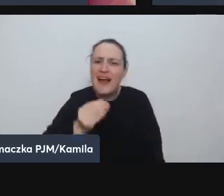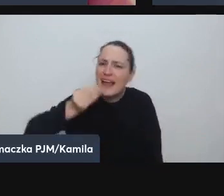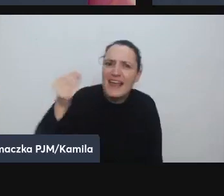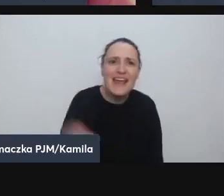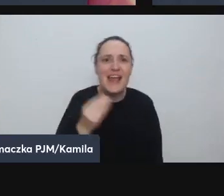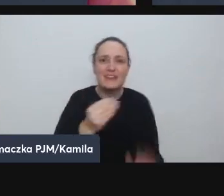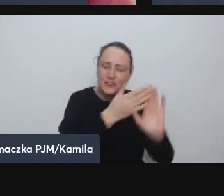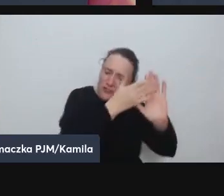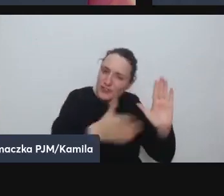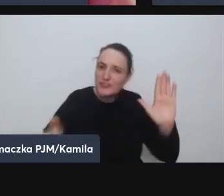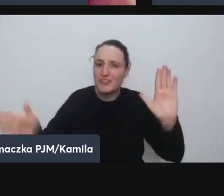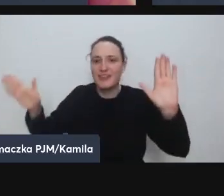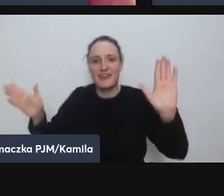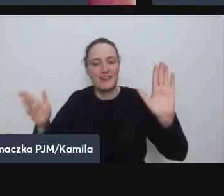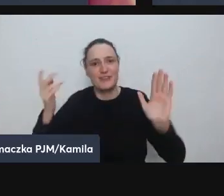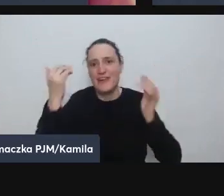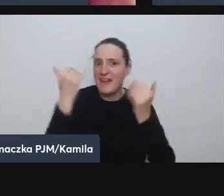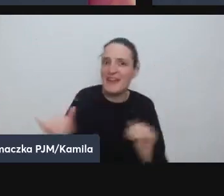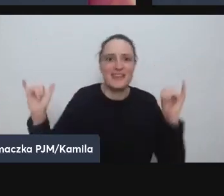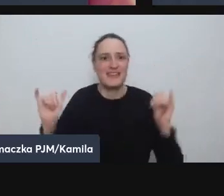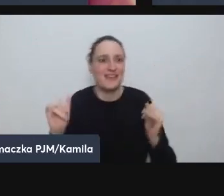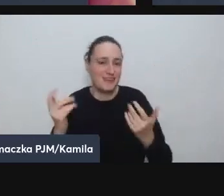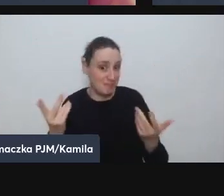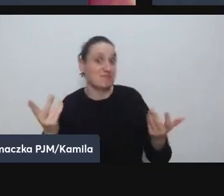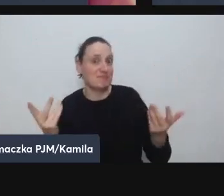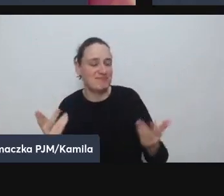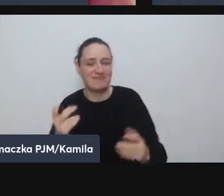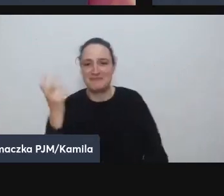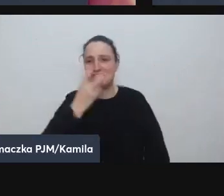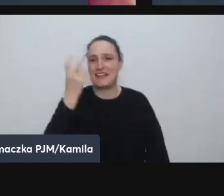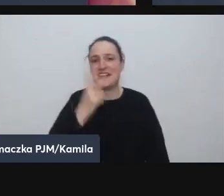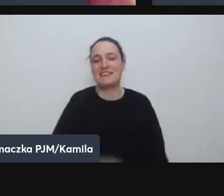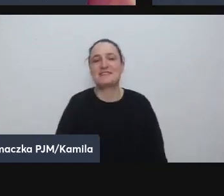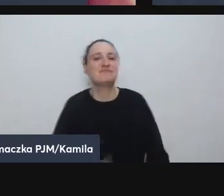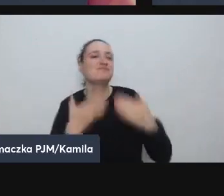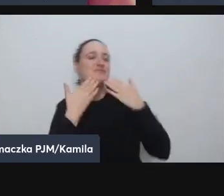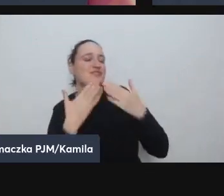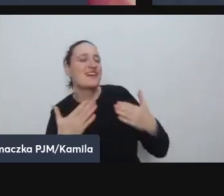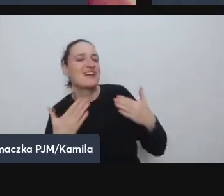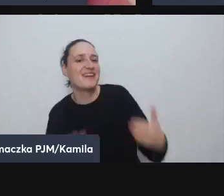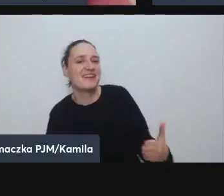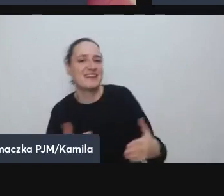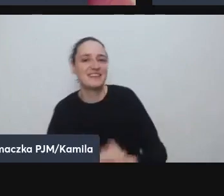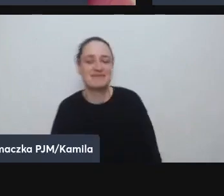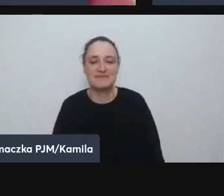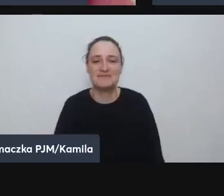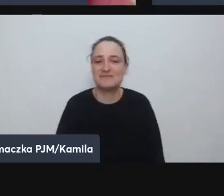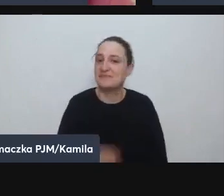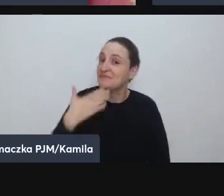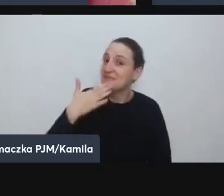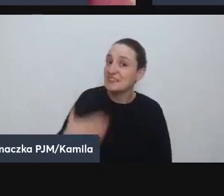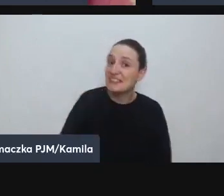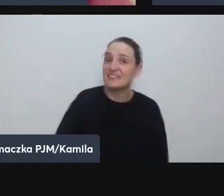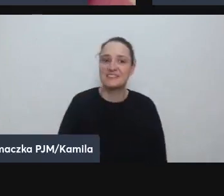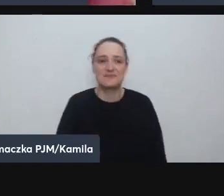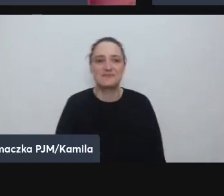szersza, jeszcze bardziej inna, więc to też jest super ciekawe. Wielkie dzięki. Dzięki. No ja ze swojej